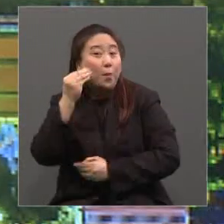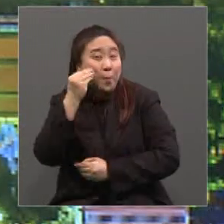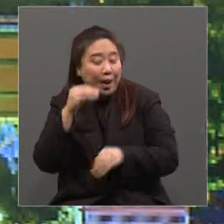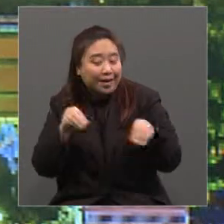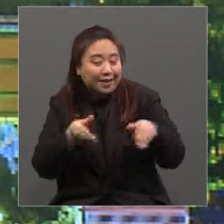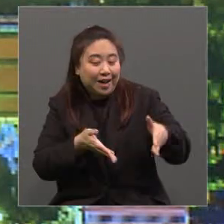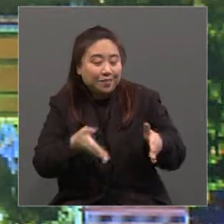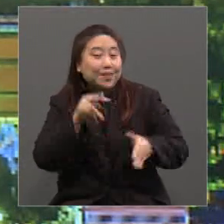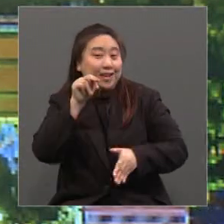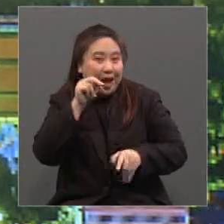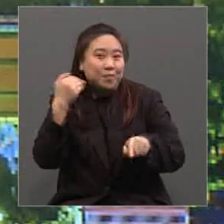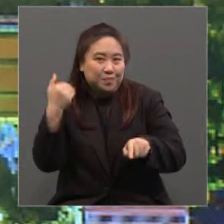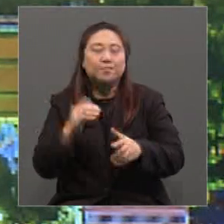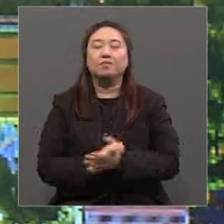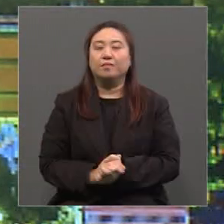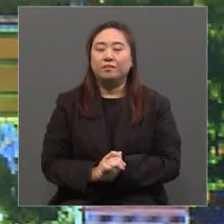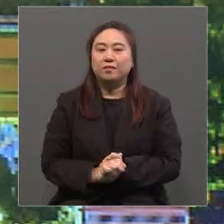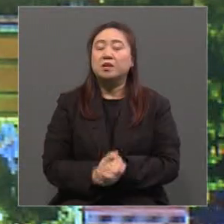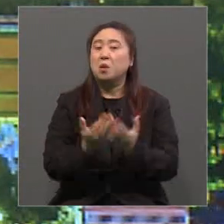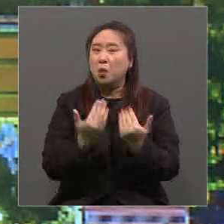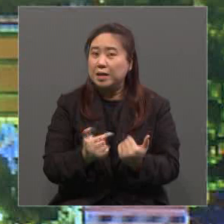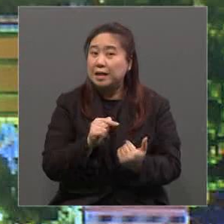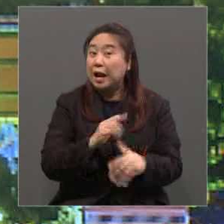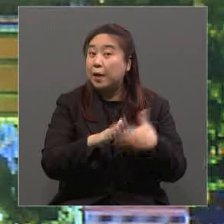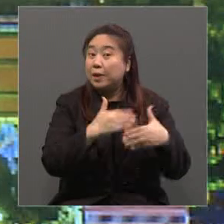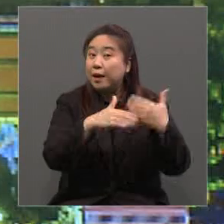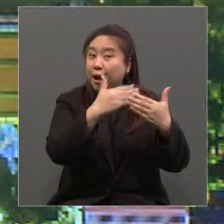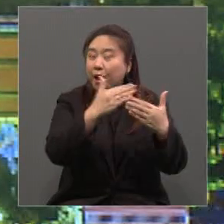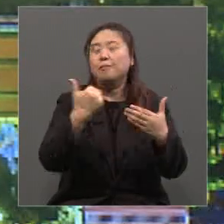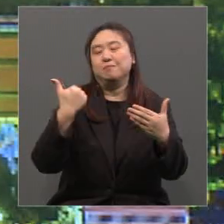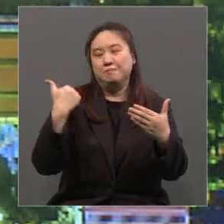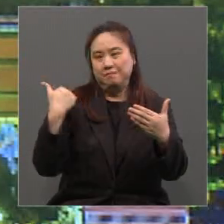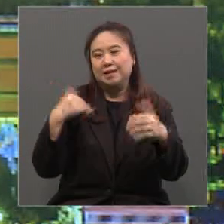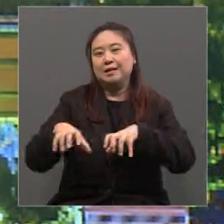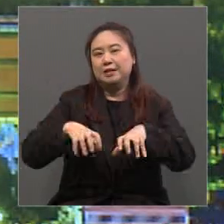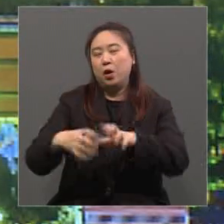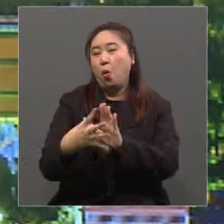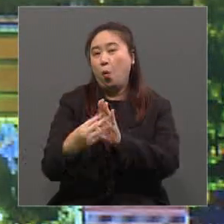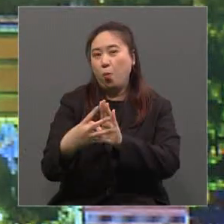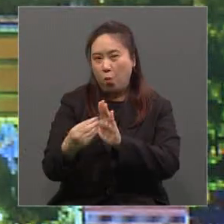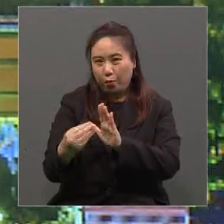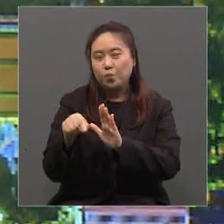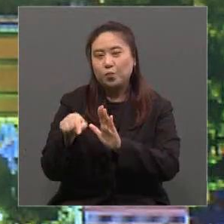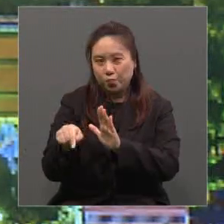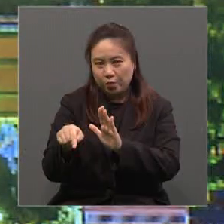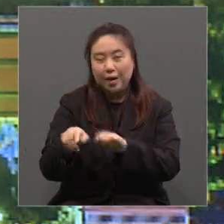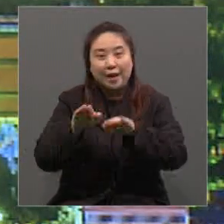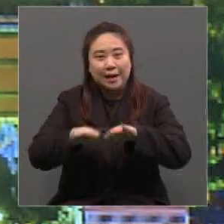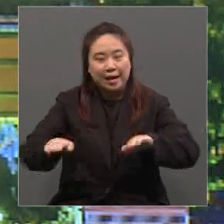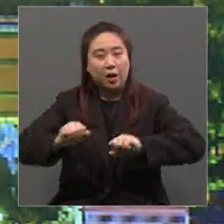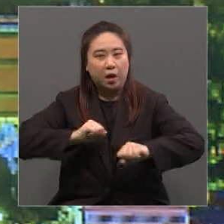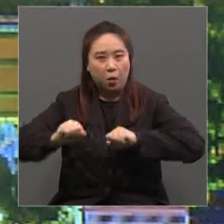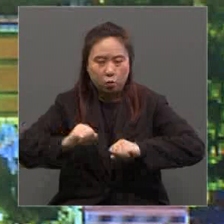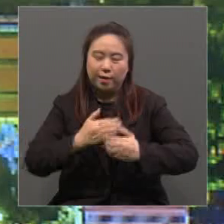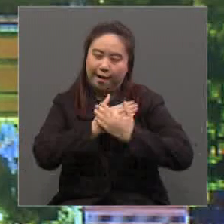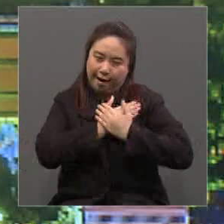ยค่ะส่วนในแง่ของการอนุรักษ์และการพัฒนาคลองแม่ข่าเนี่ยก็ได้มีการจัดอบรมเชิงปฏิบัติการเยาวชนรัก